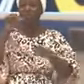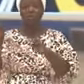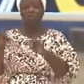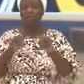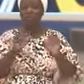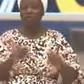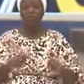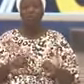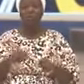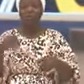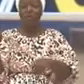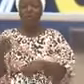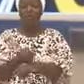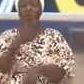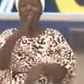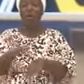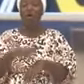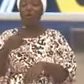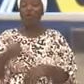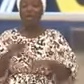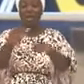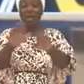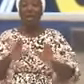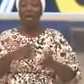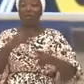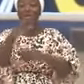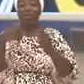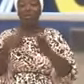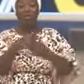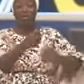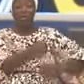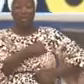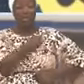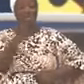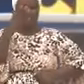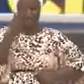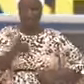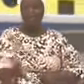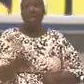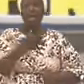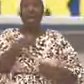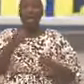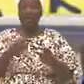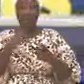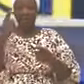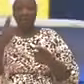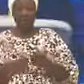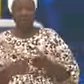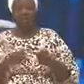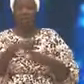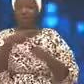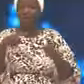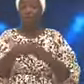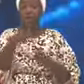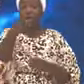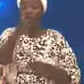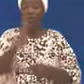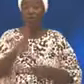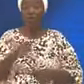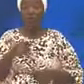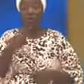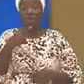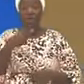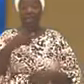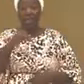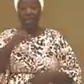le tas tombent et les soldats étaient autour alors quatre jeux a dit je